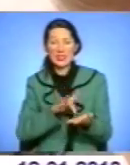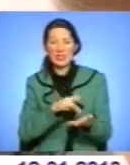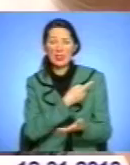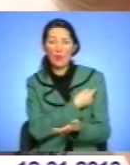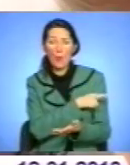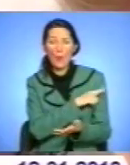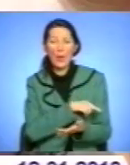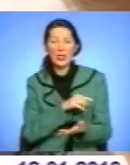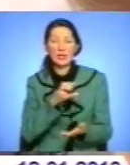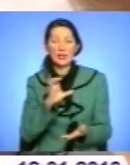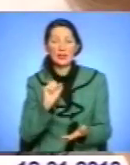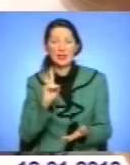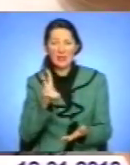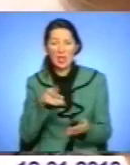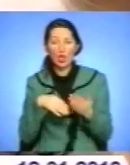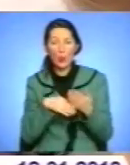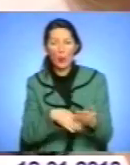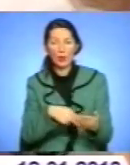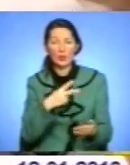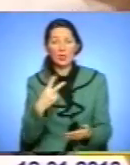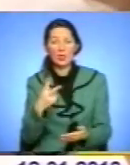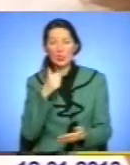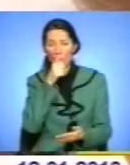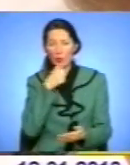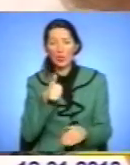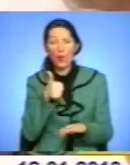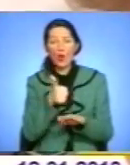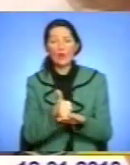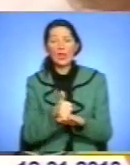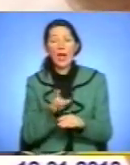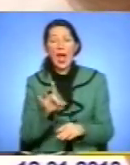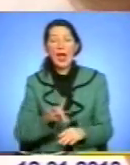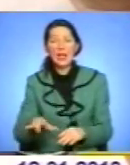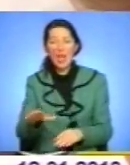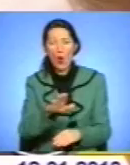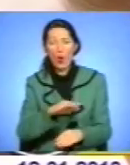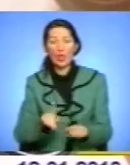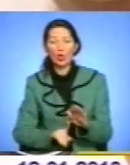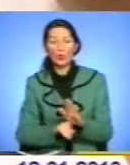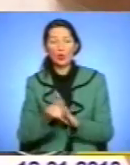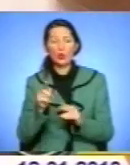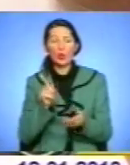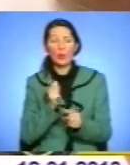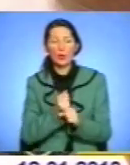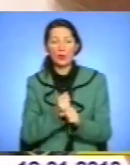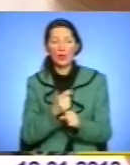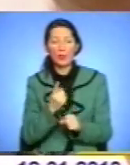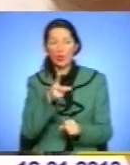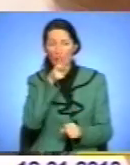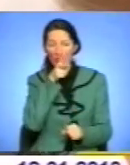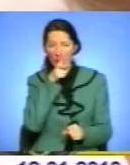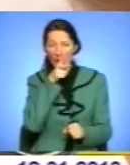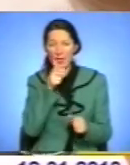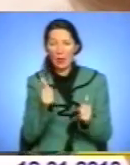У 2013 році у непілотних регіонах розпочнуть функціонувати в першому кварталі